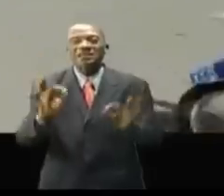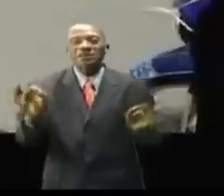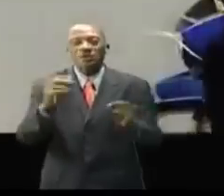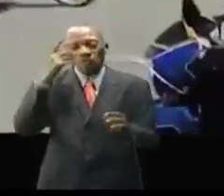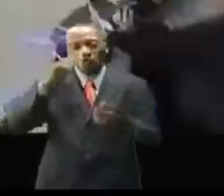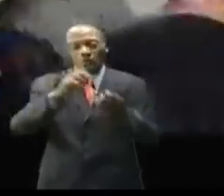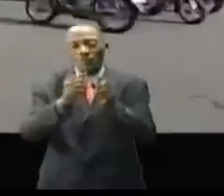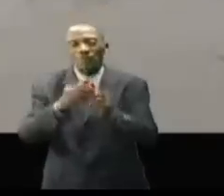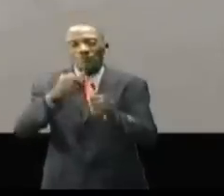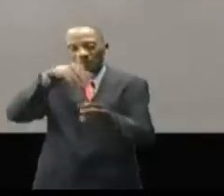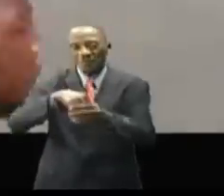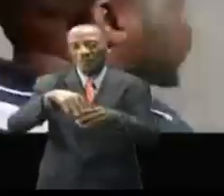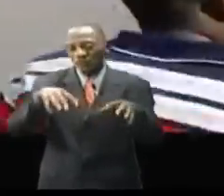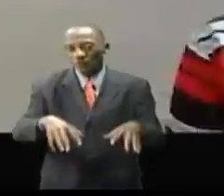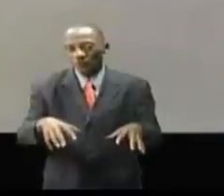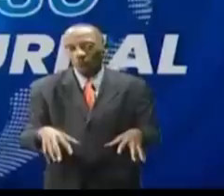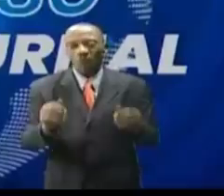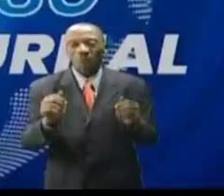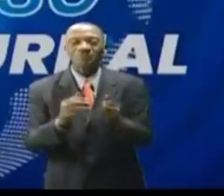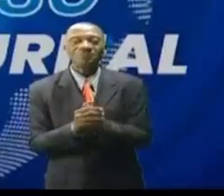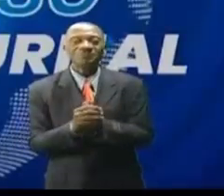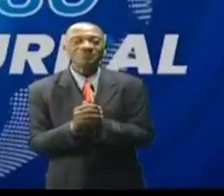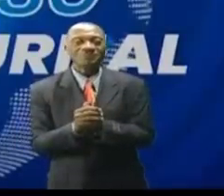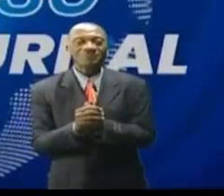les manifestants.